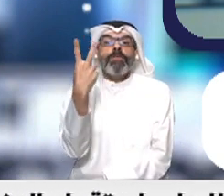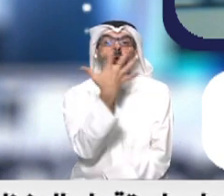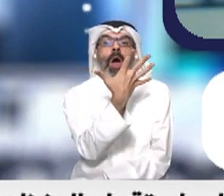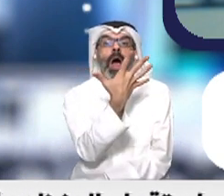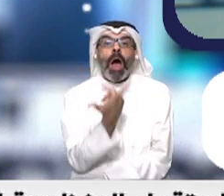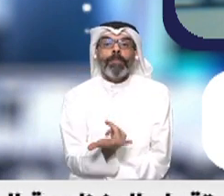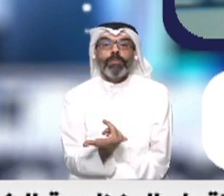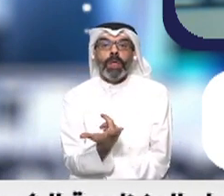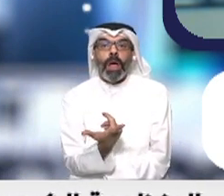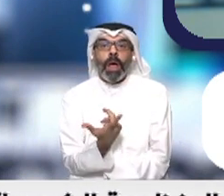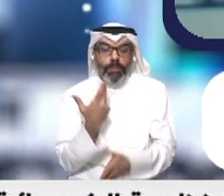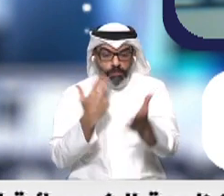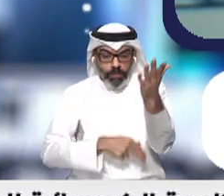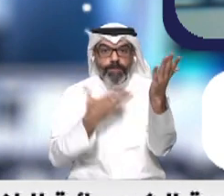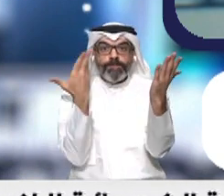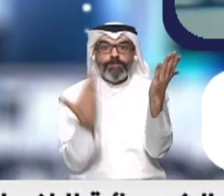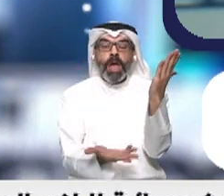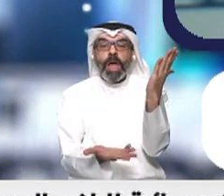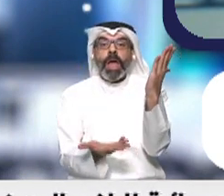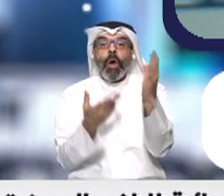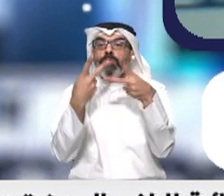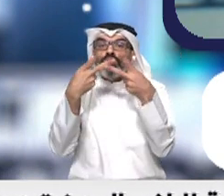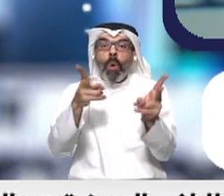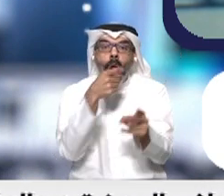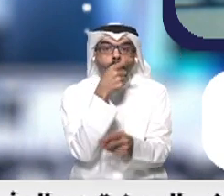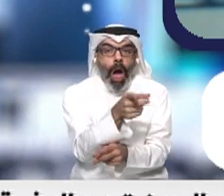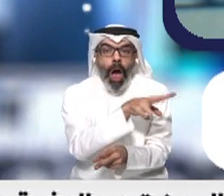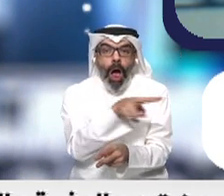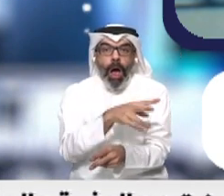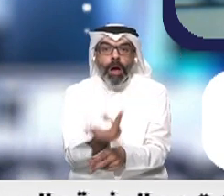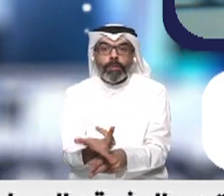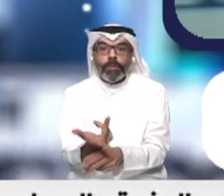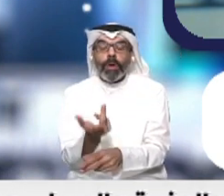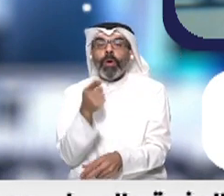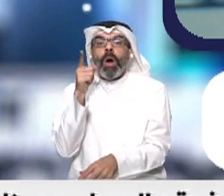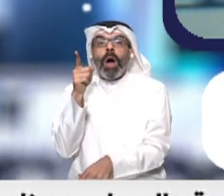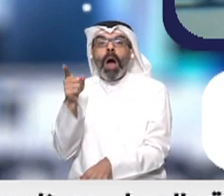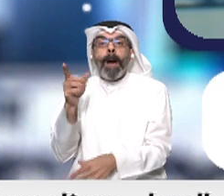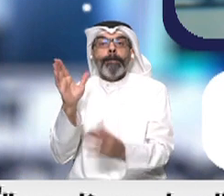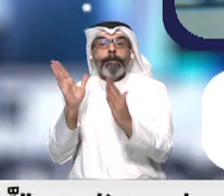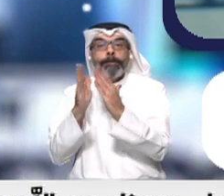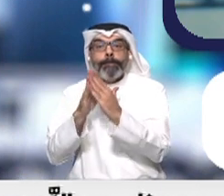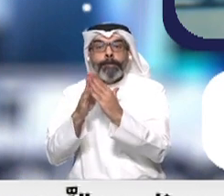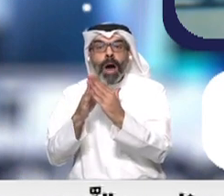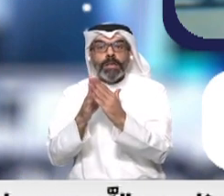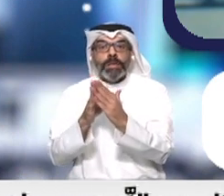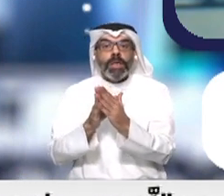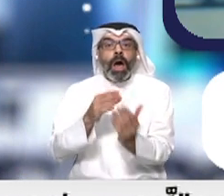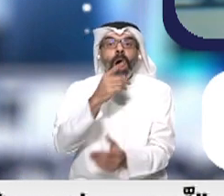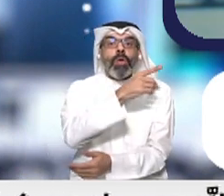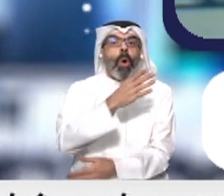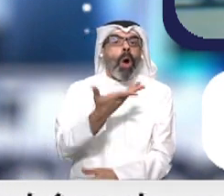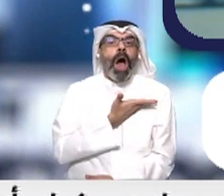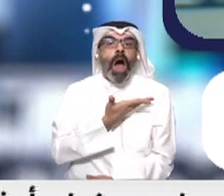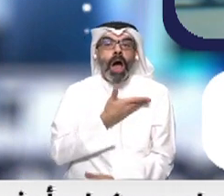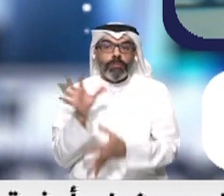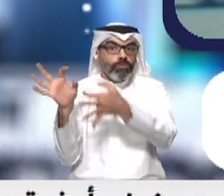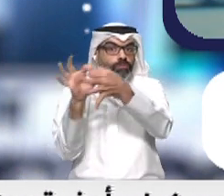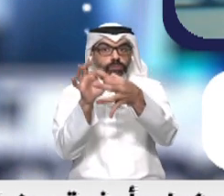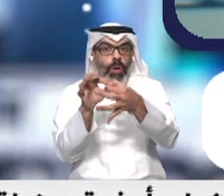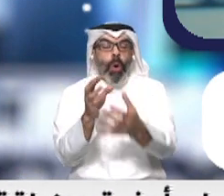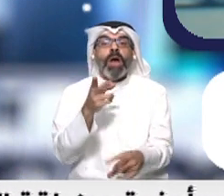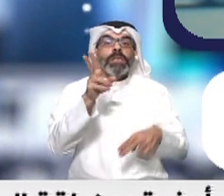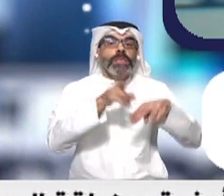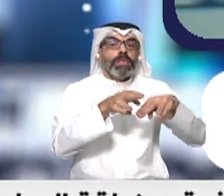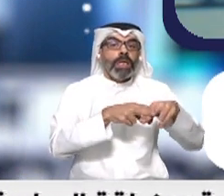صفقة تتعلق بموضوع الحدود فيما بين مصر وغزة. أما فيما بين الحدود فيما بين إسرائيل وغزة